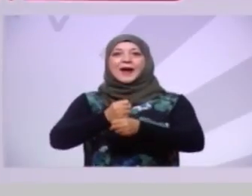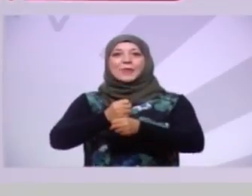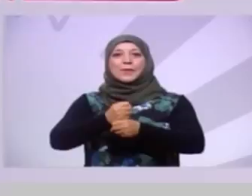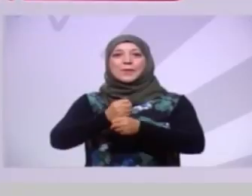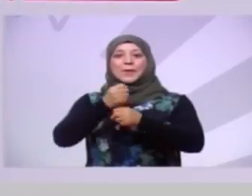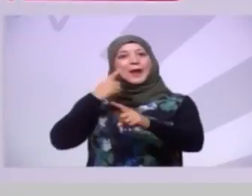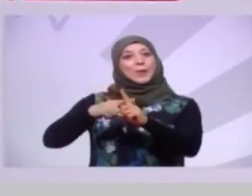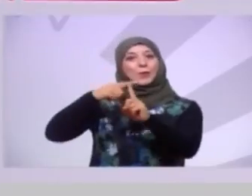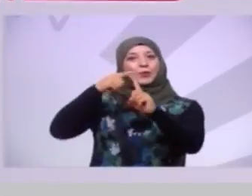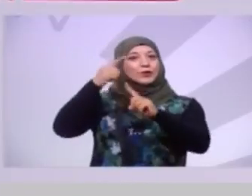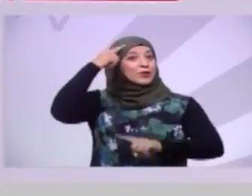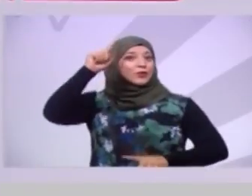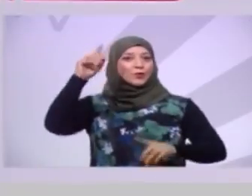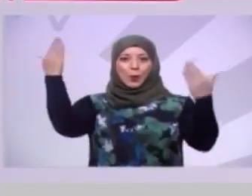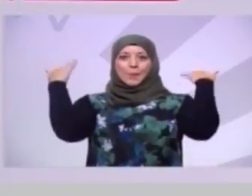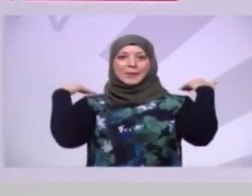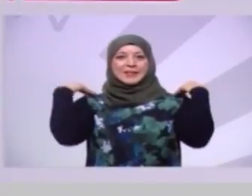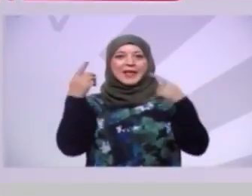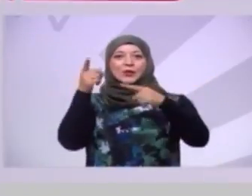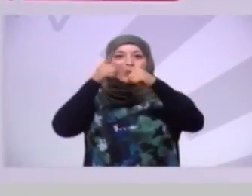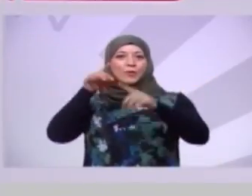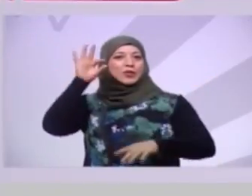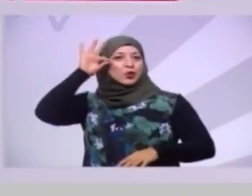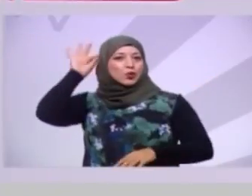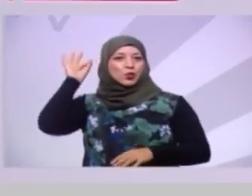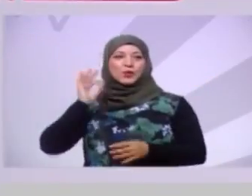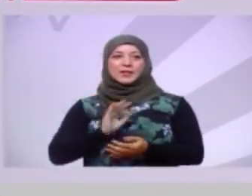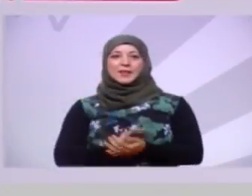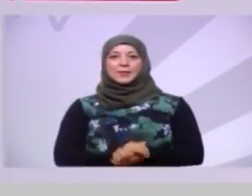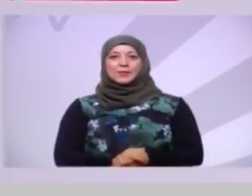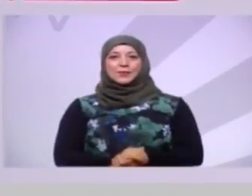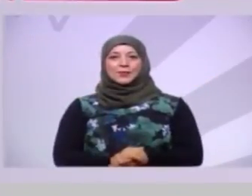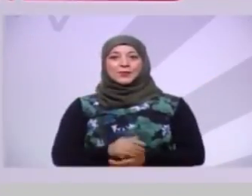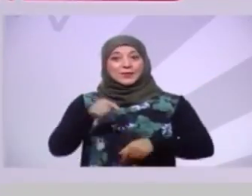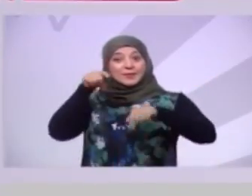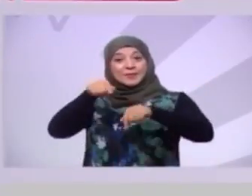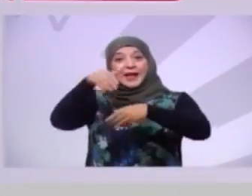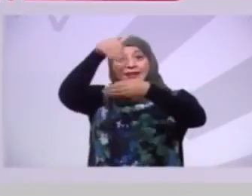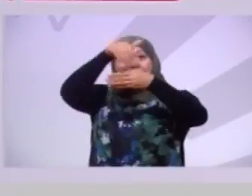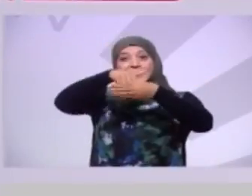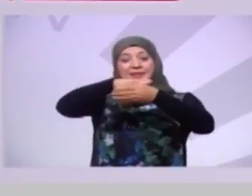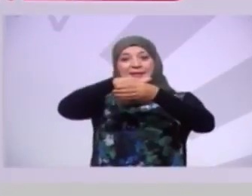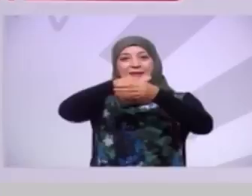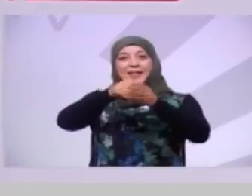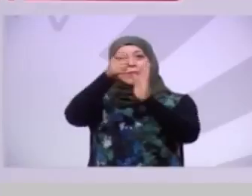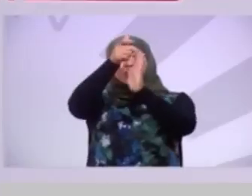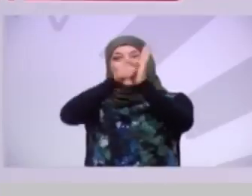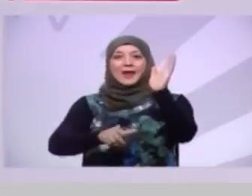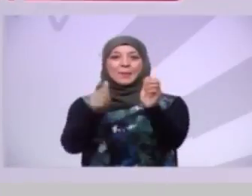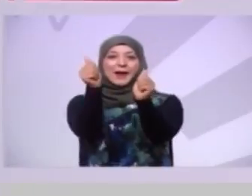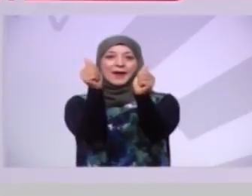فيه خير بنزرت وخير تونس لذلك انتخبوا القائمه احداش